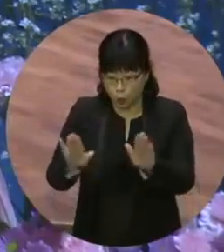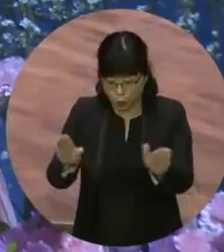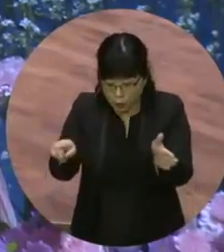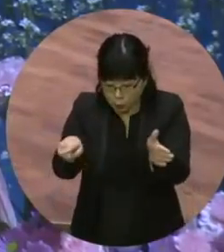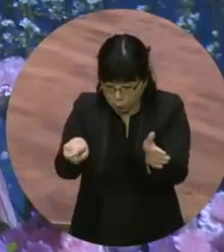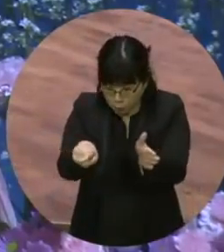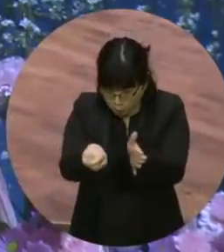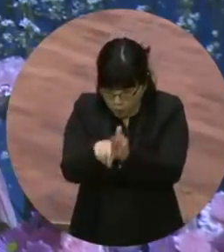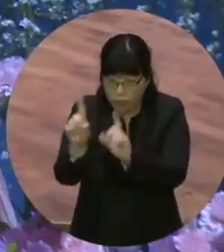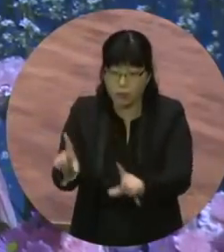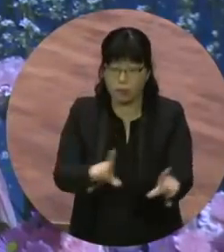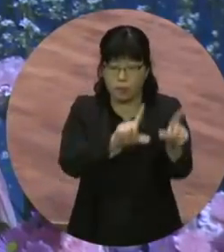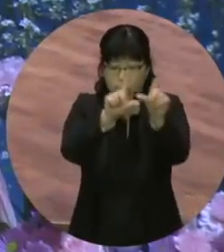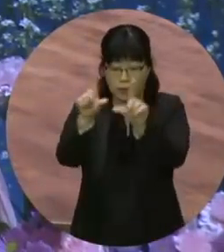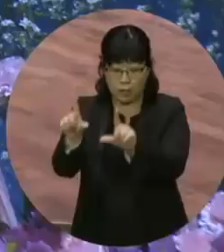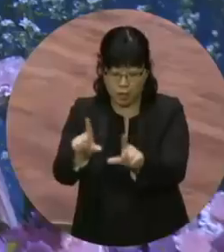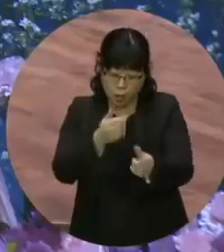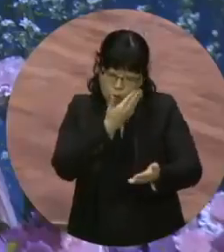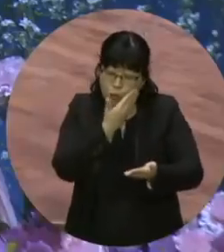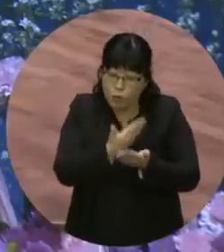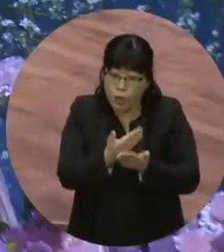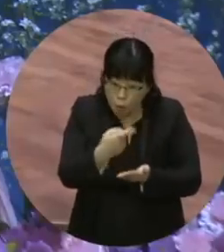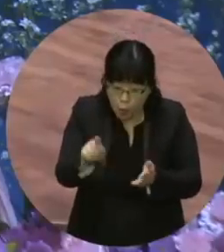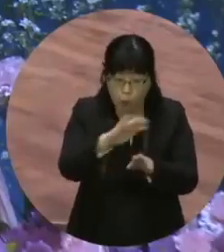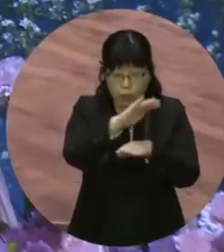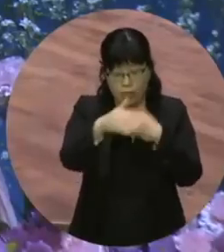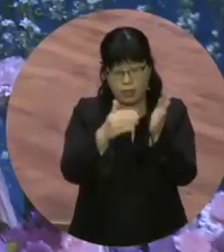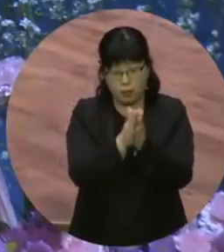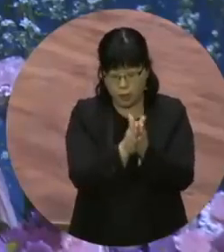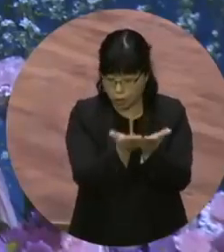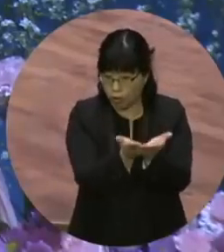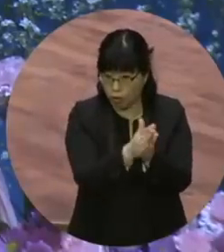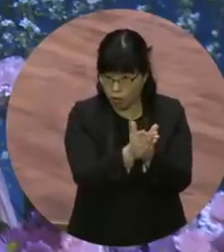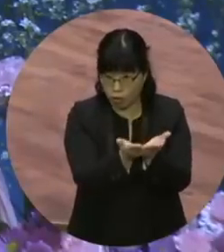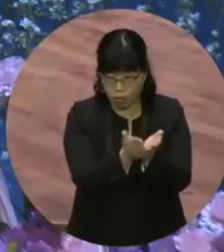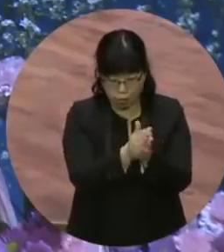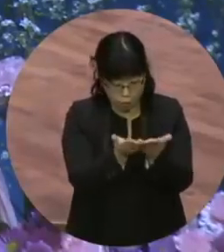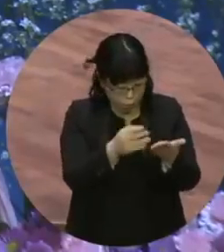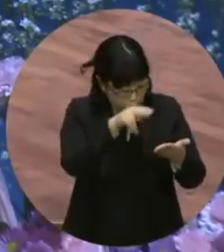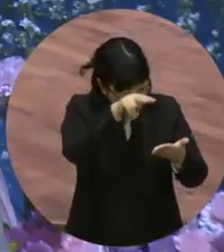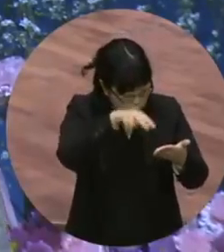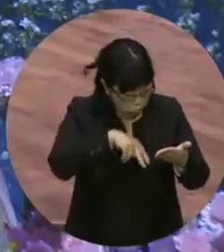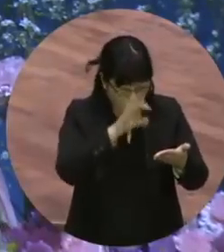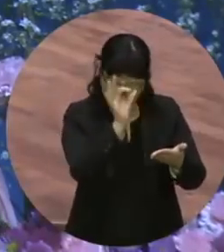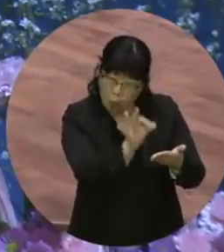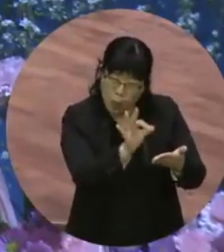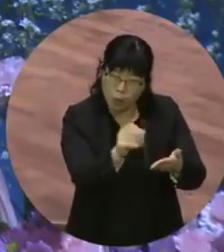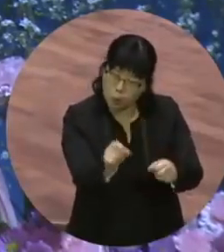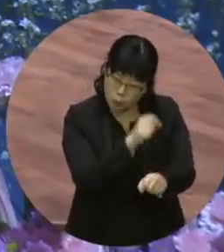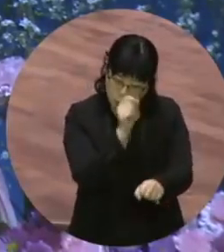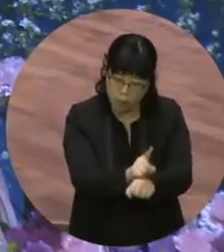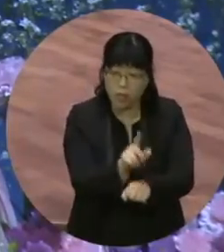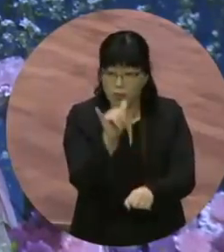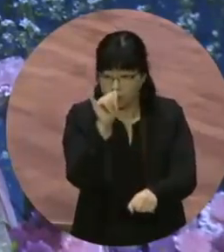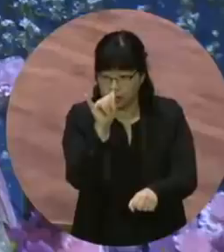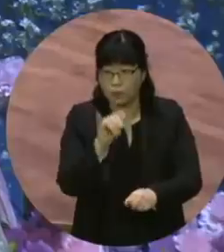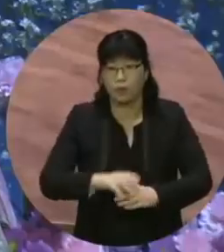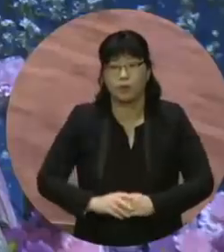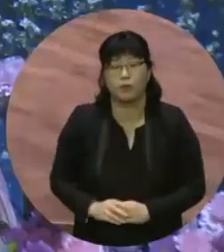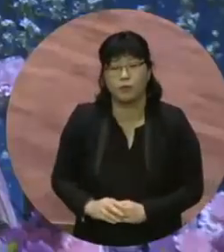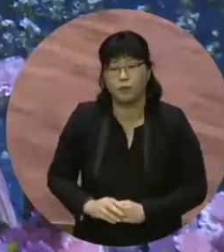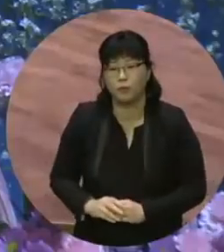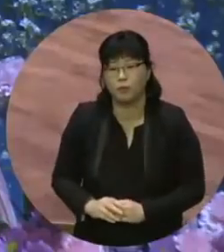있는 성경을 보면 여러 가지 독특한 특징이 있는데 그 중에 하나가